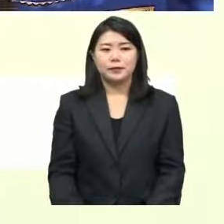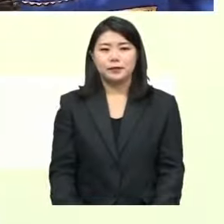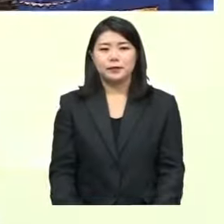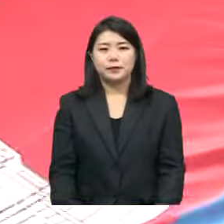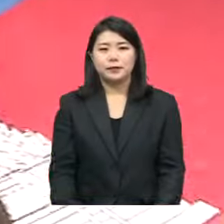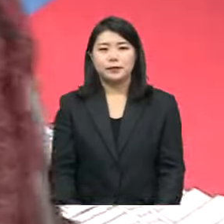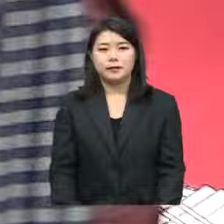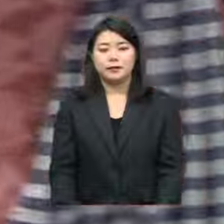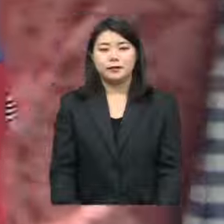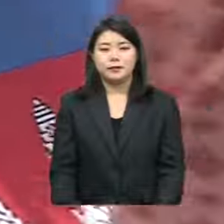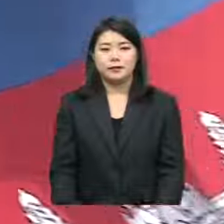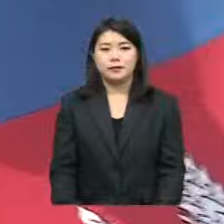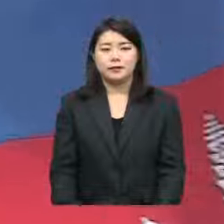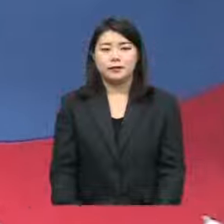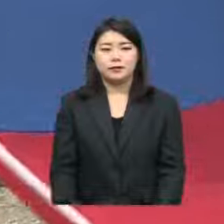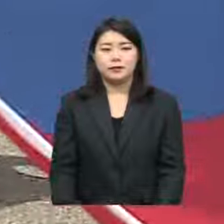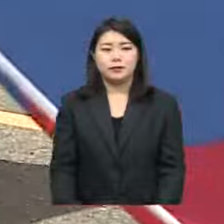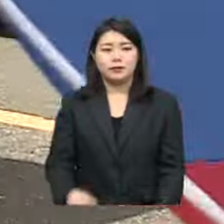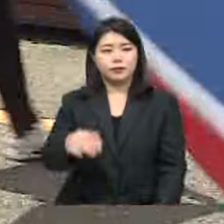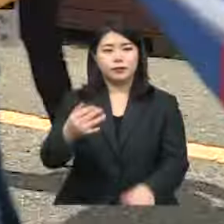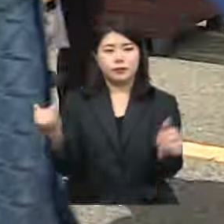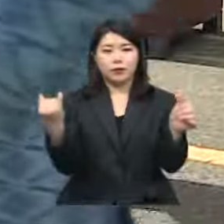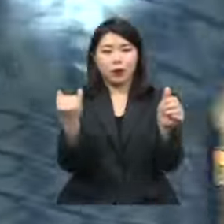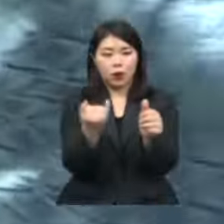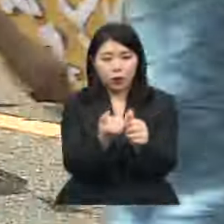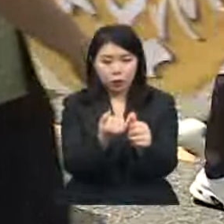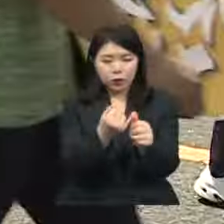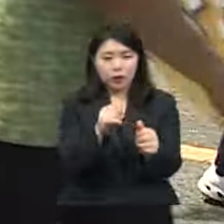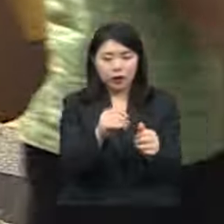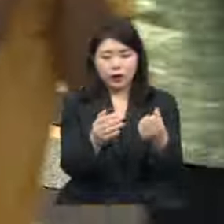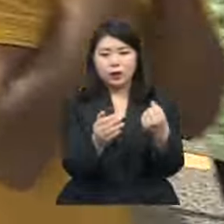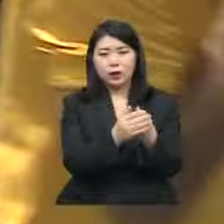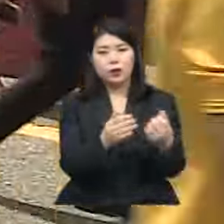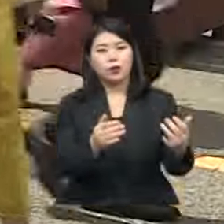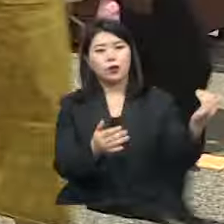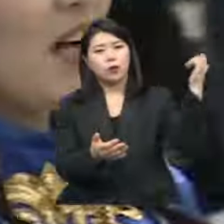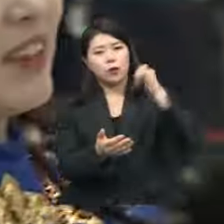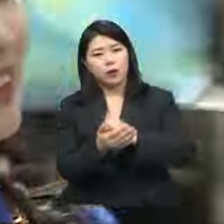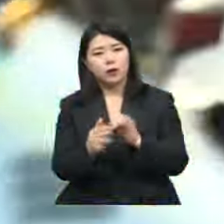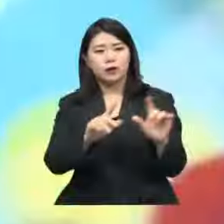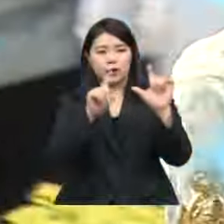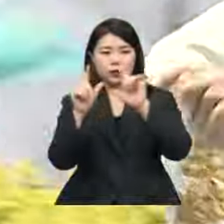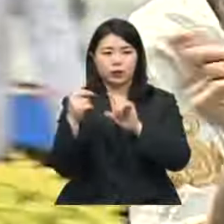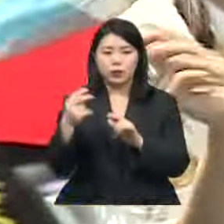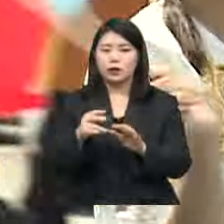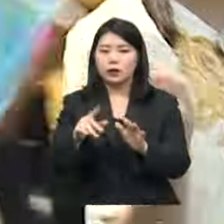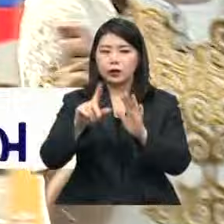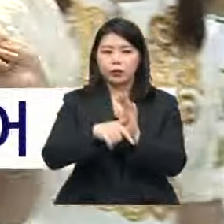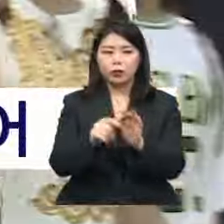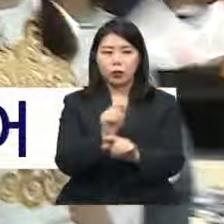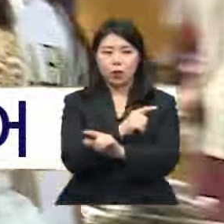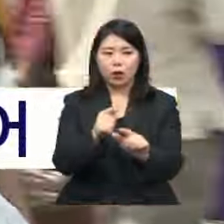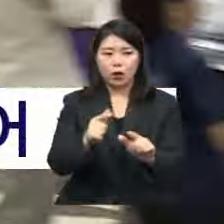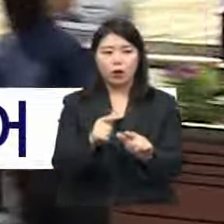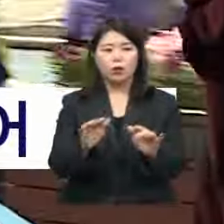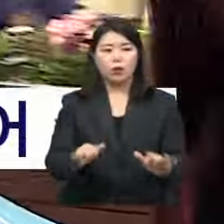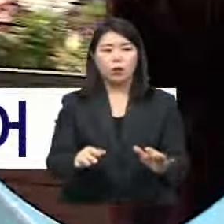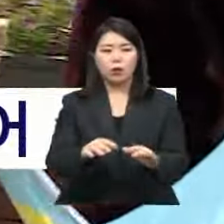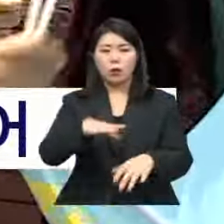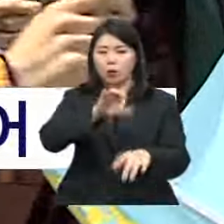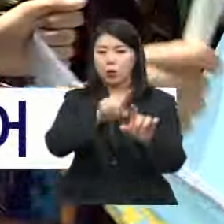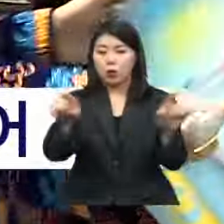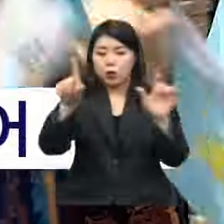거. 결혼 이민자나 이주 계절 노동자들은 평소에는 서로 만나기가 어려운